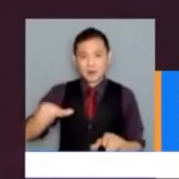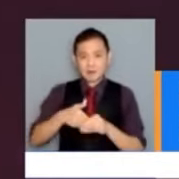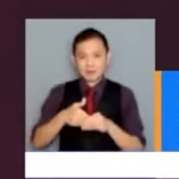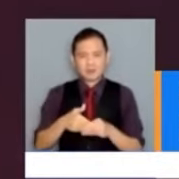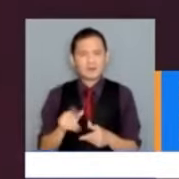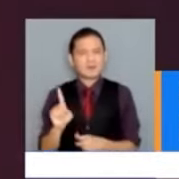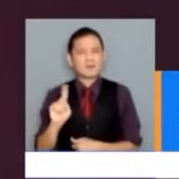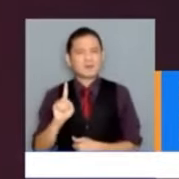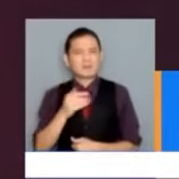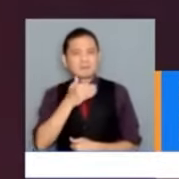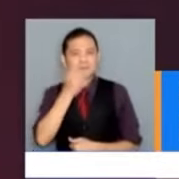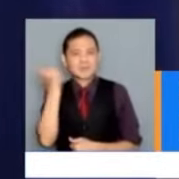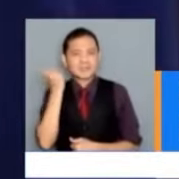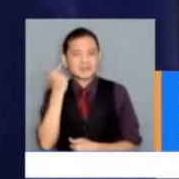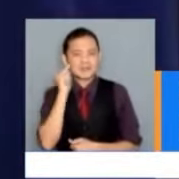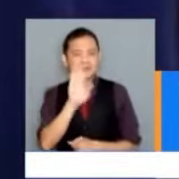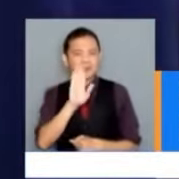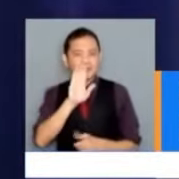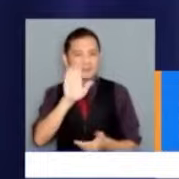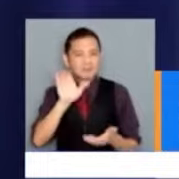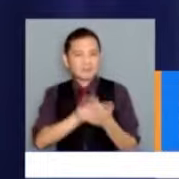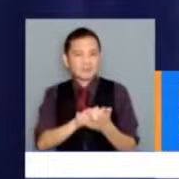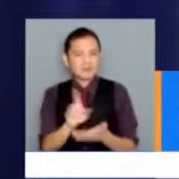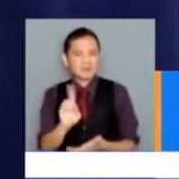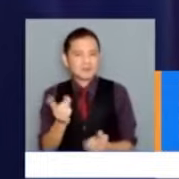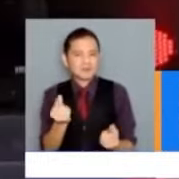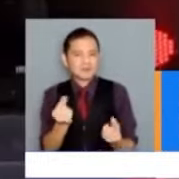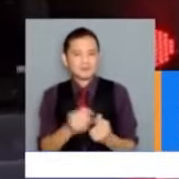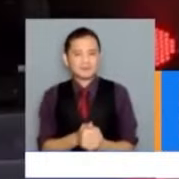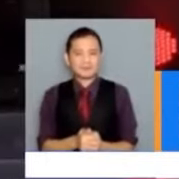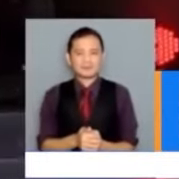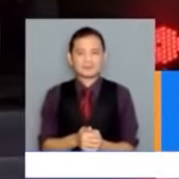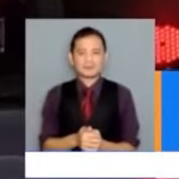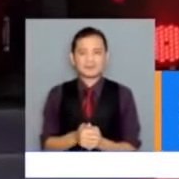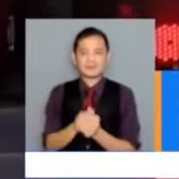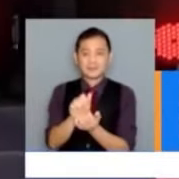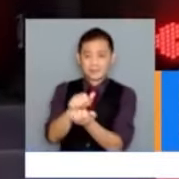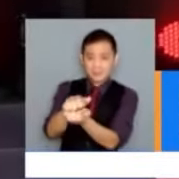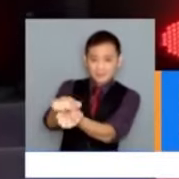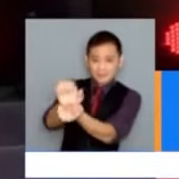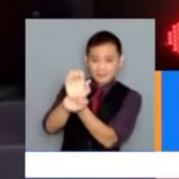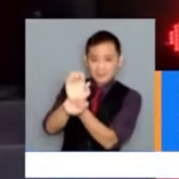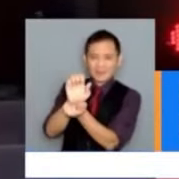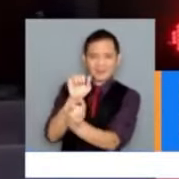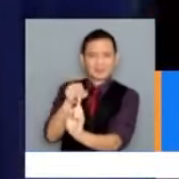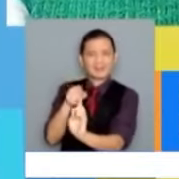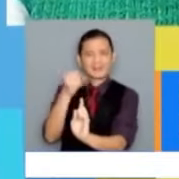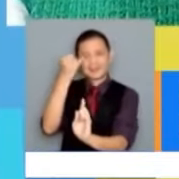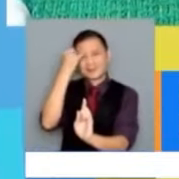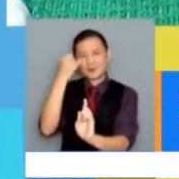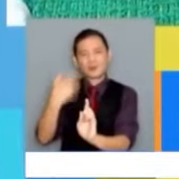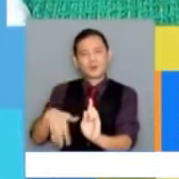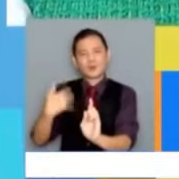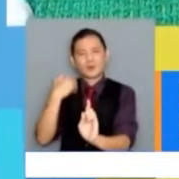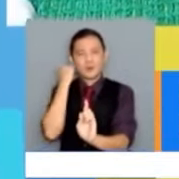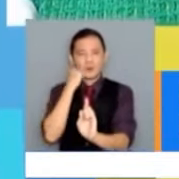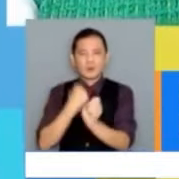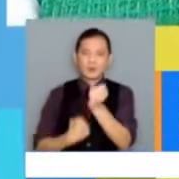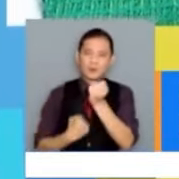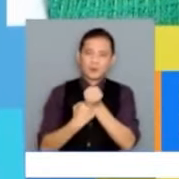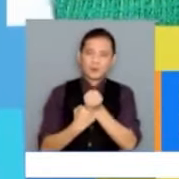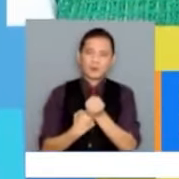marriage? I think yung idea na palagi niya ako sinusuportahan. And I think it came out in the podcast